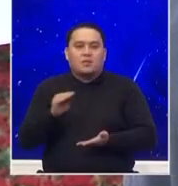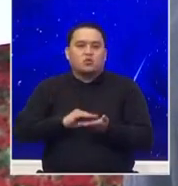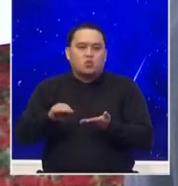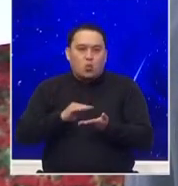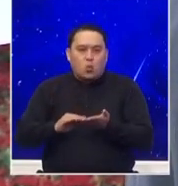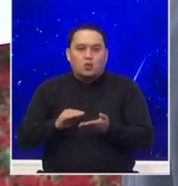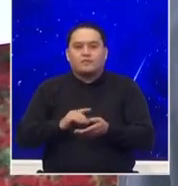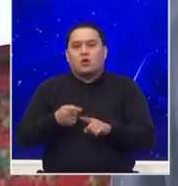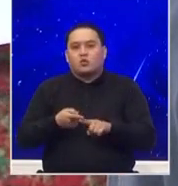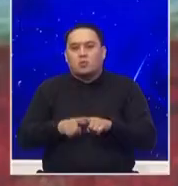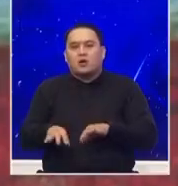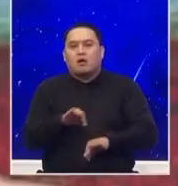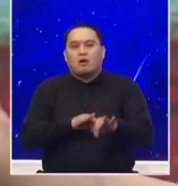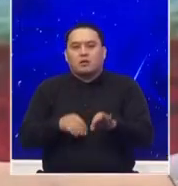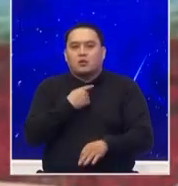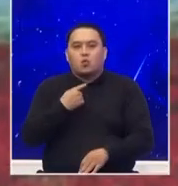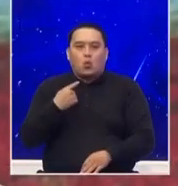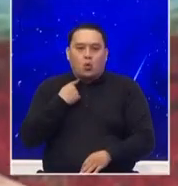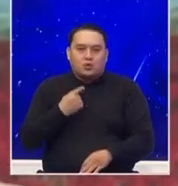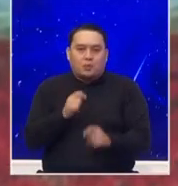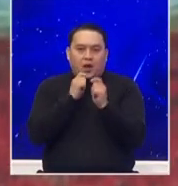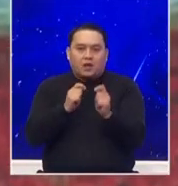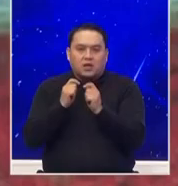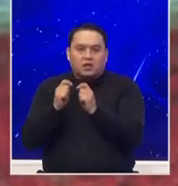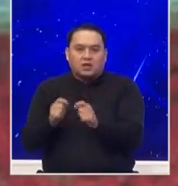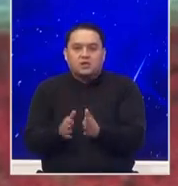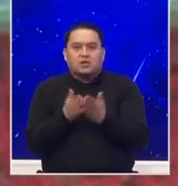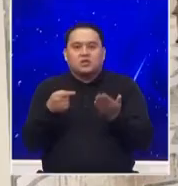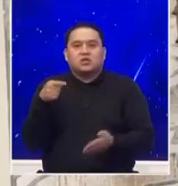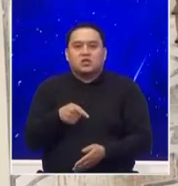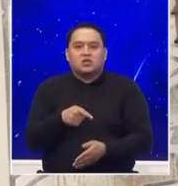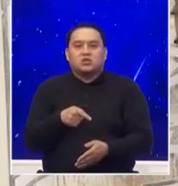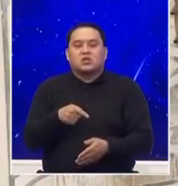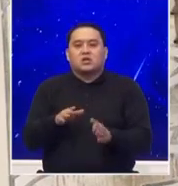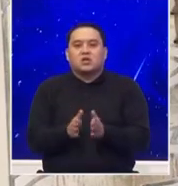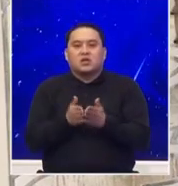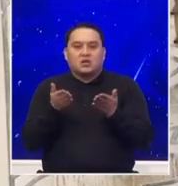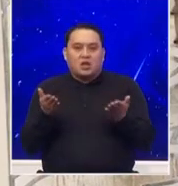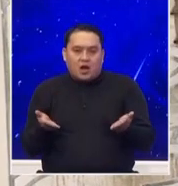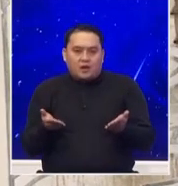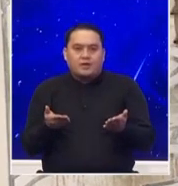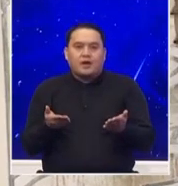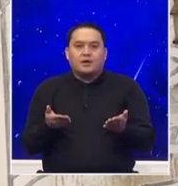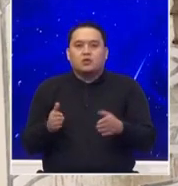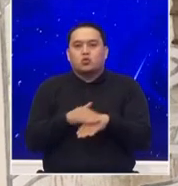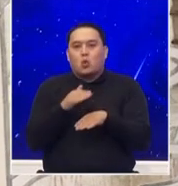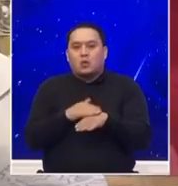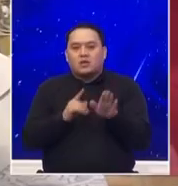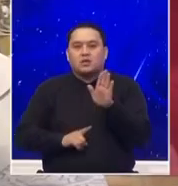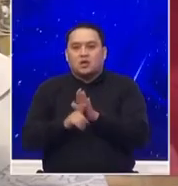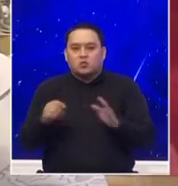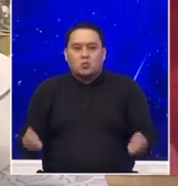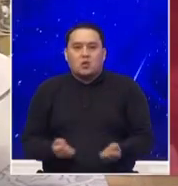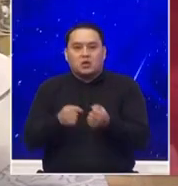В числе сторонников проекта и талдыкурганцы, подарившие библиотеке более 1000 печатных изданий. Кроме того, благое начинание